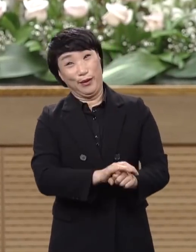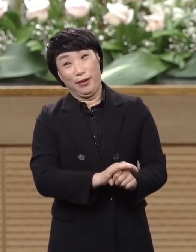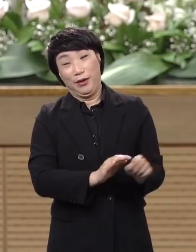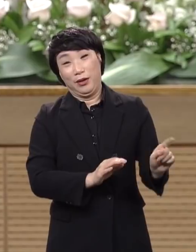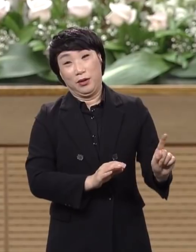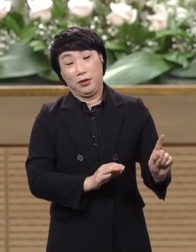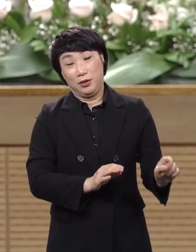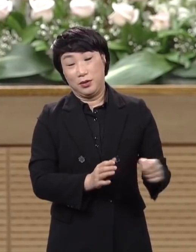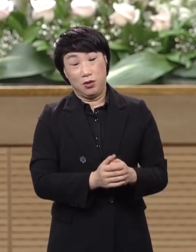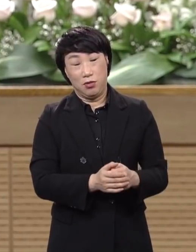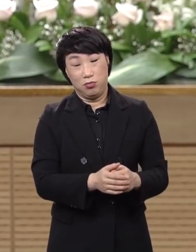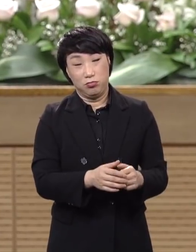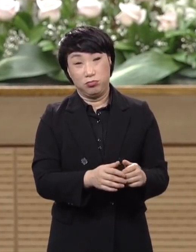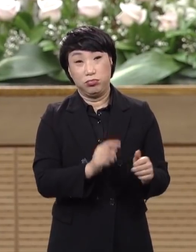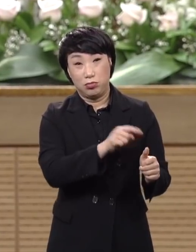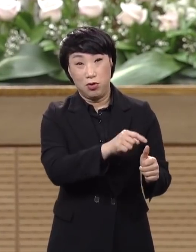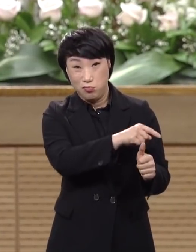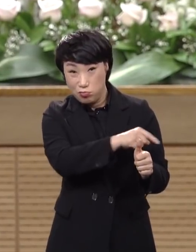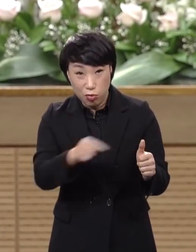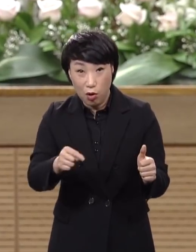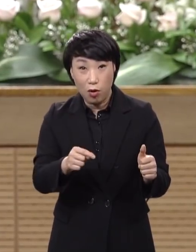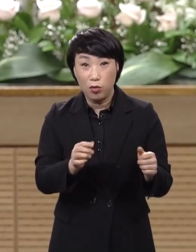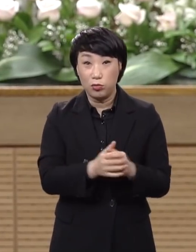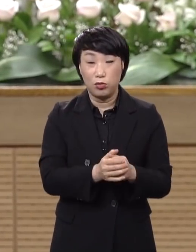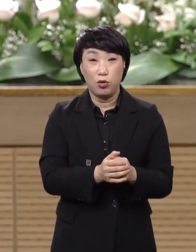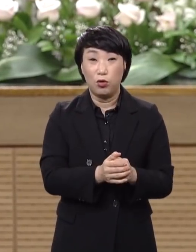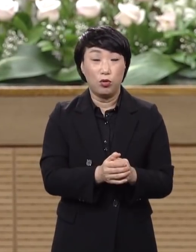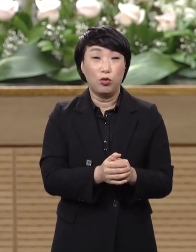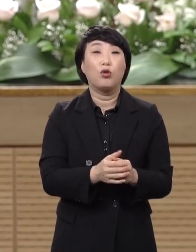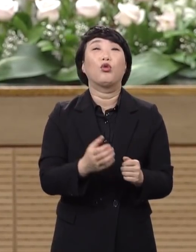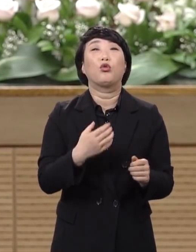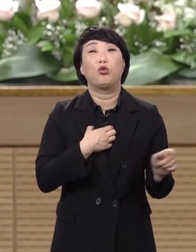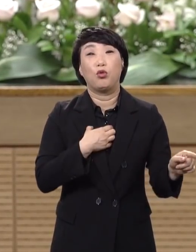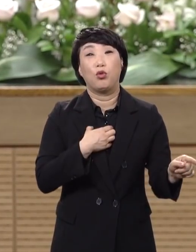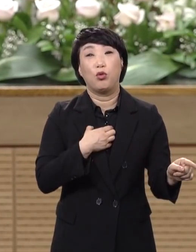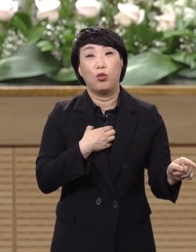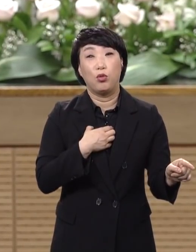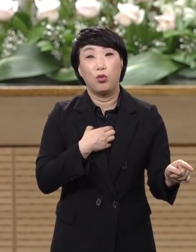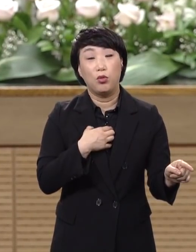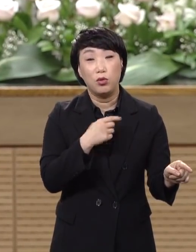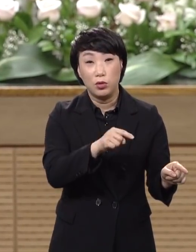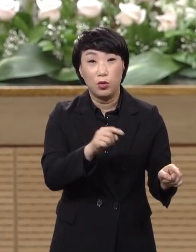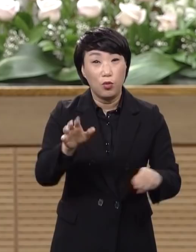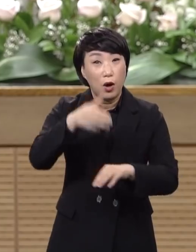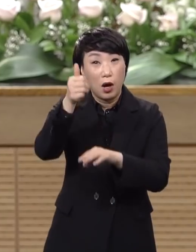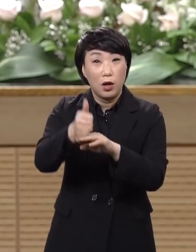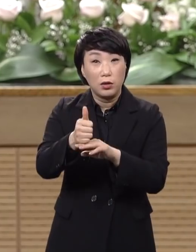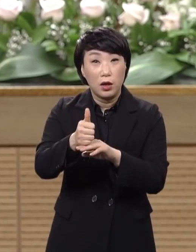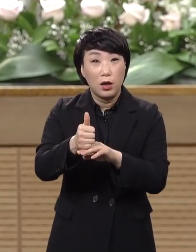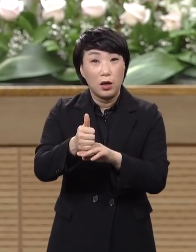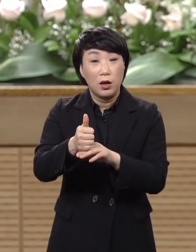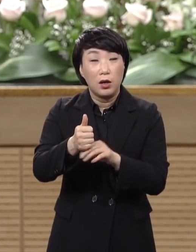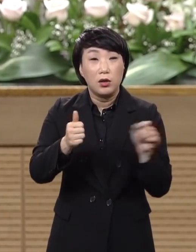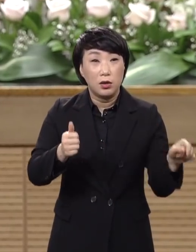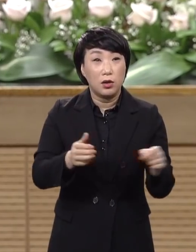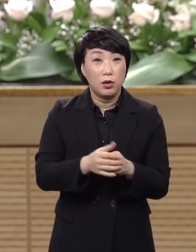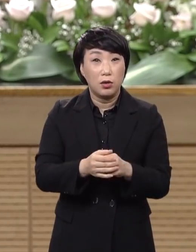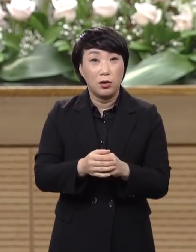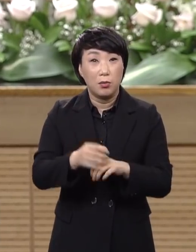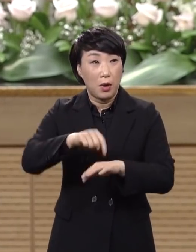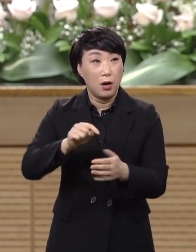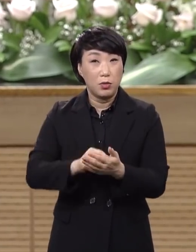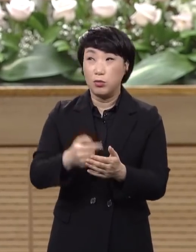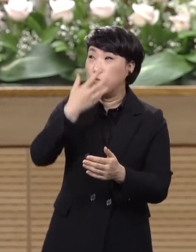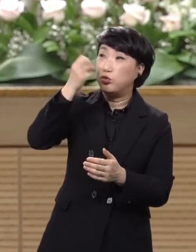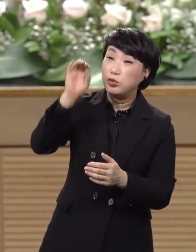이거는 모가지가 탱강 달아나도 이건 왕의 호의를 무시한